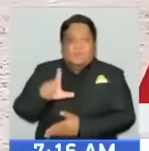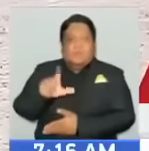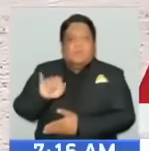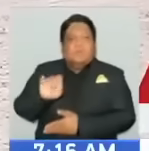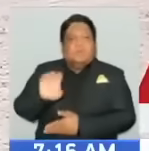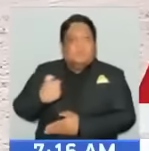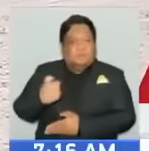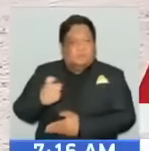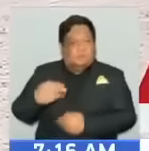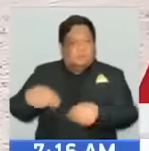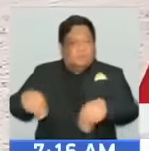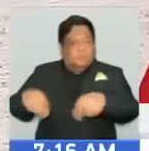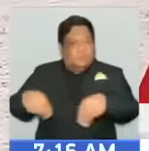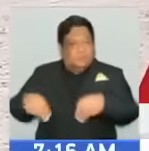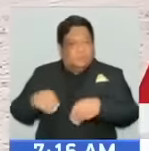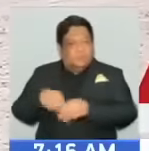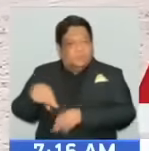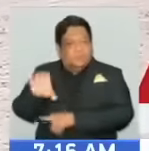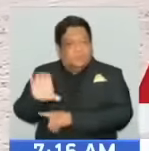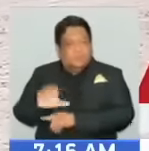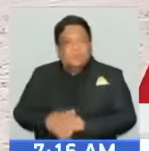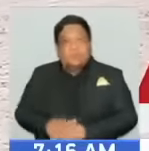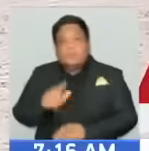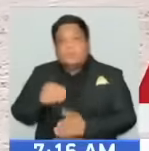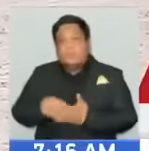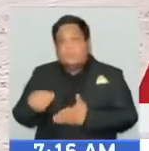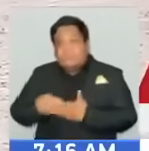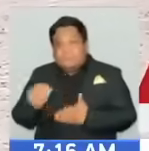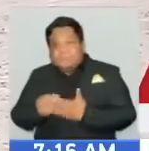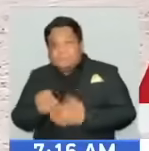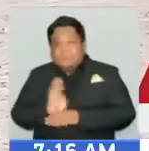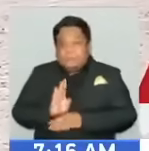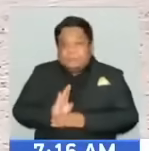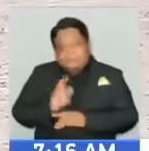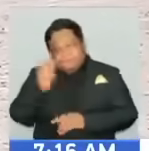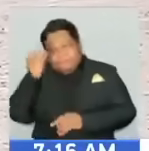yung mga negosyante, kanya-kanya na silang diskarte para makatipid.